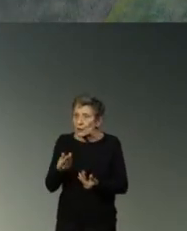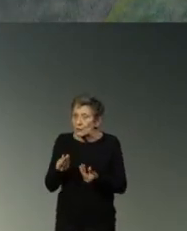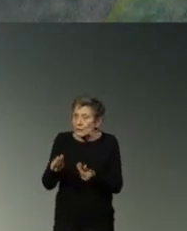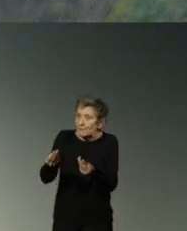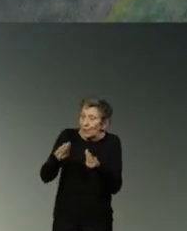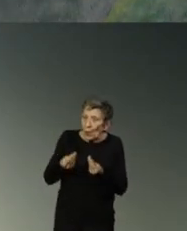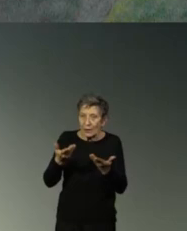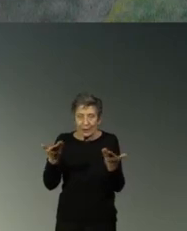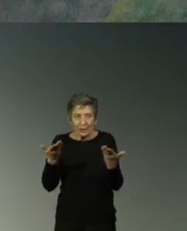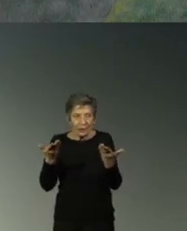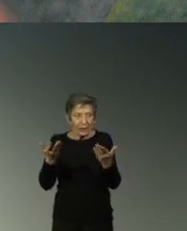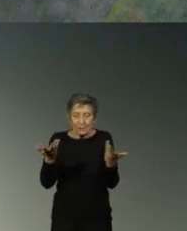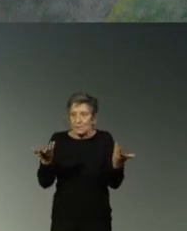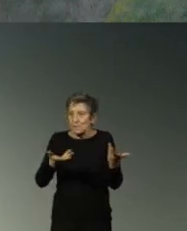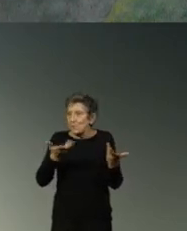métonymie